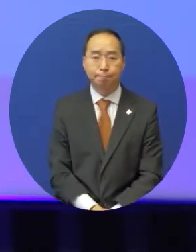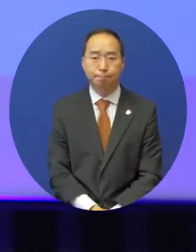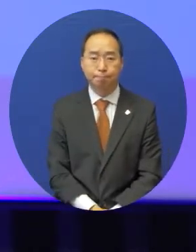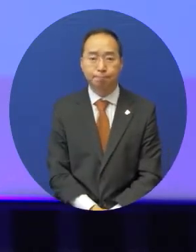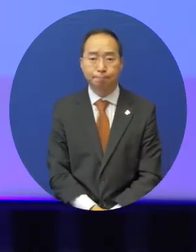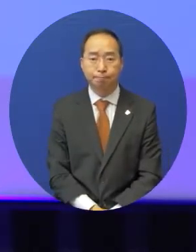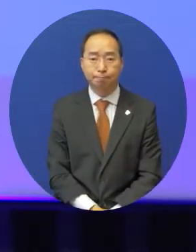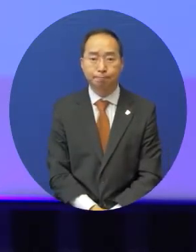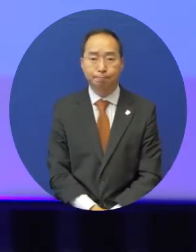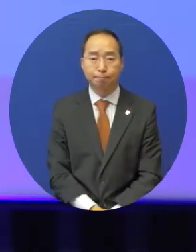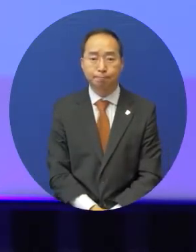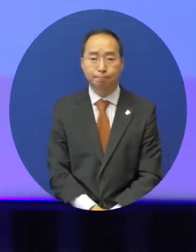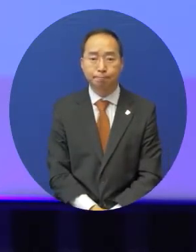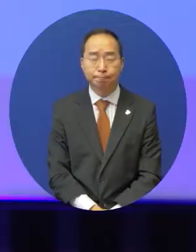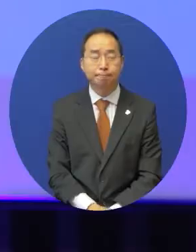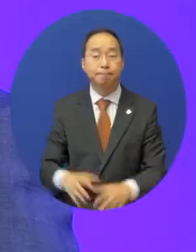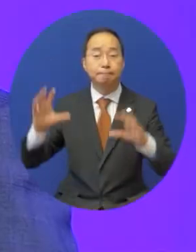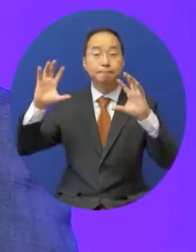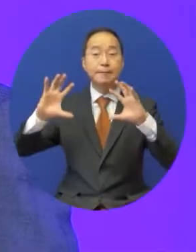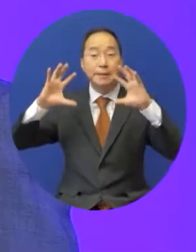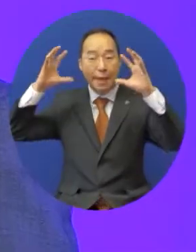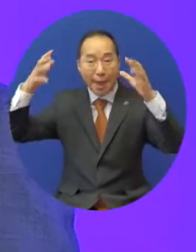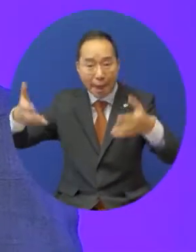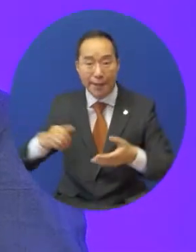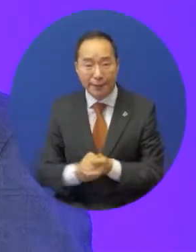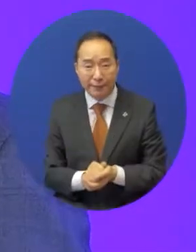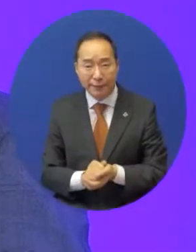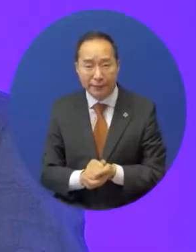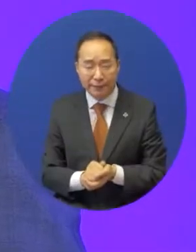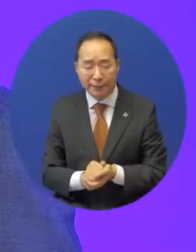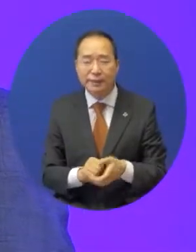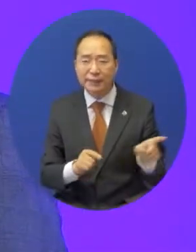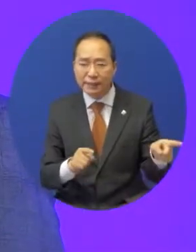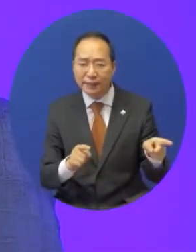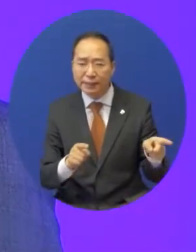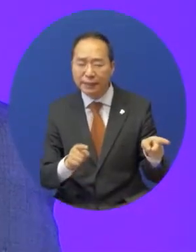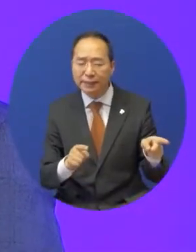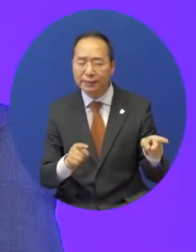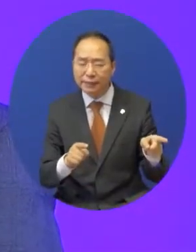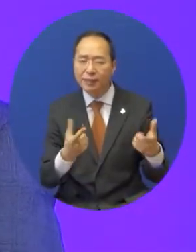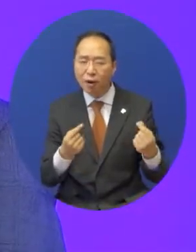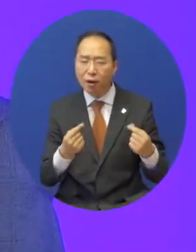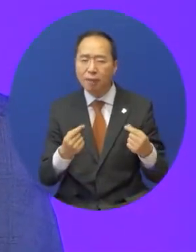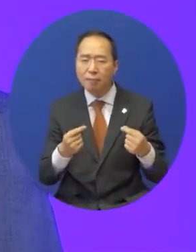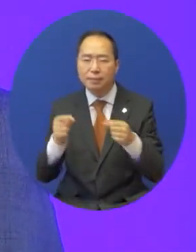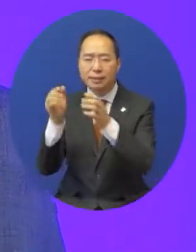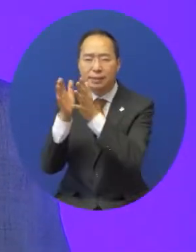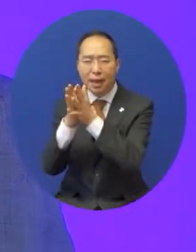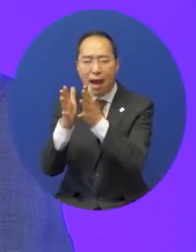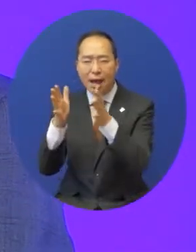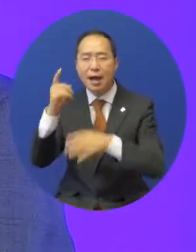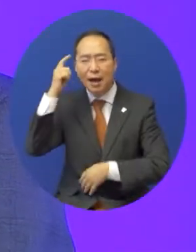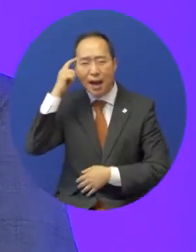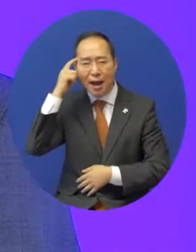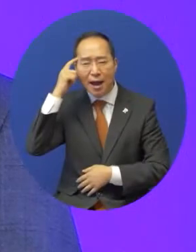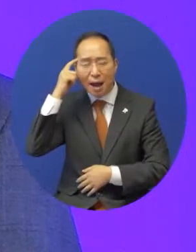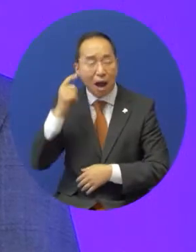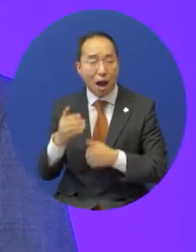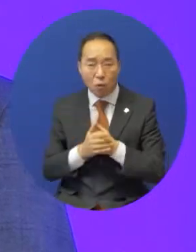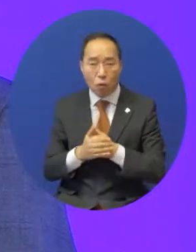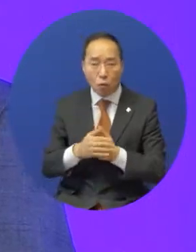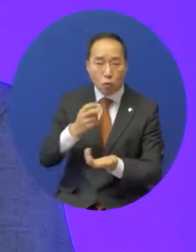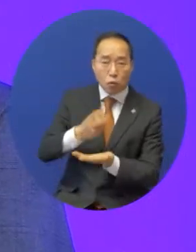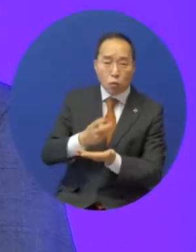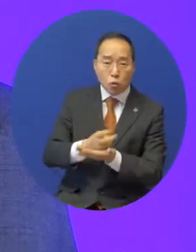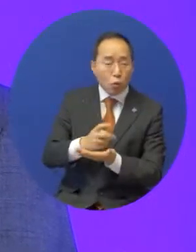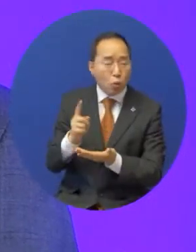정도의 부가 된다라고 하는 거죠. 그래서 세계는 이러한 기회를 보고 어떻게